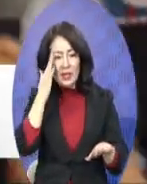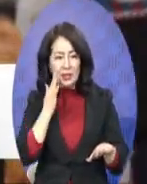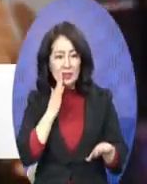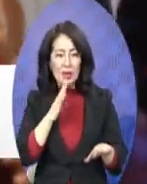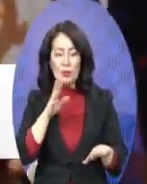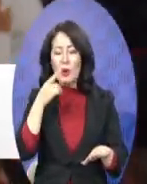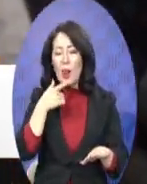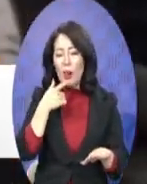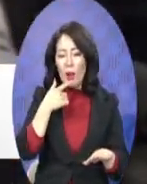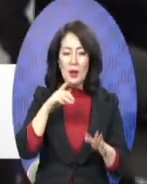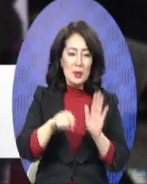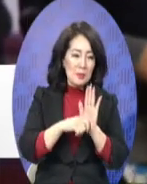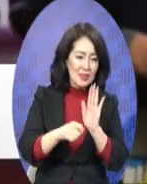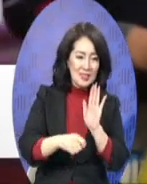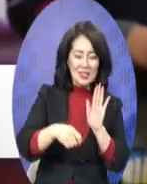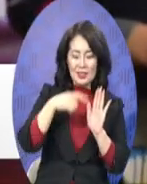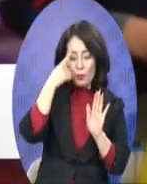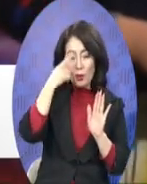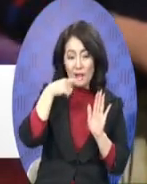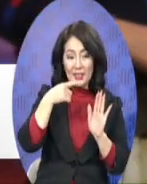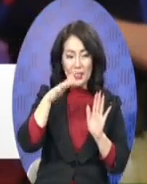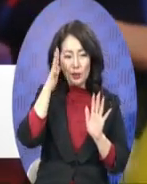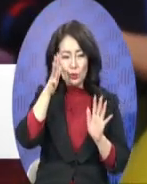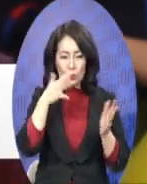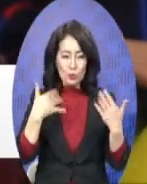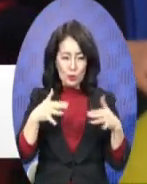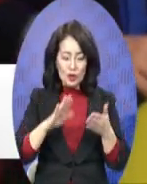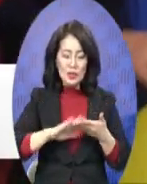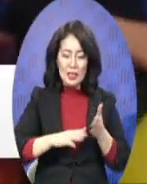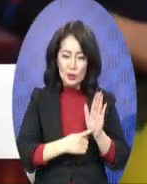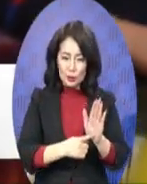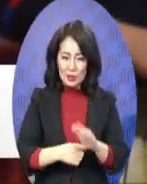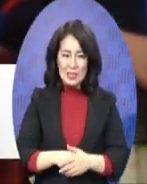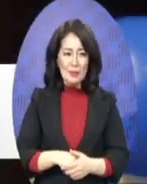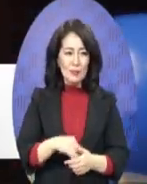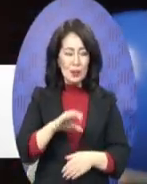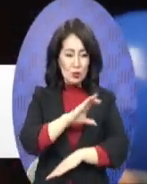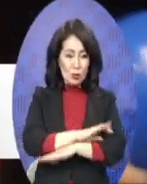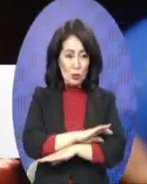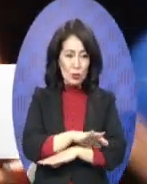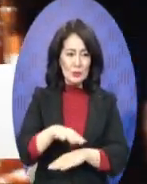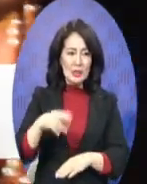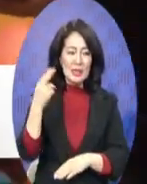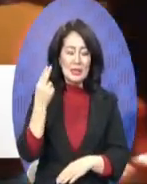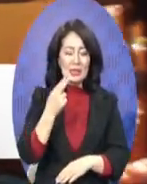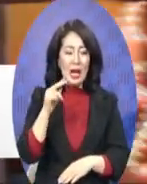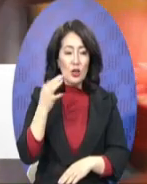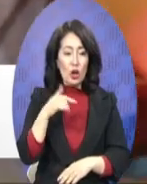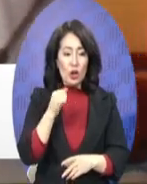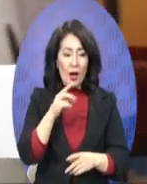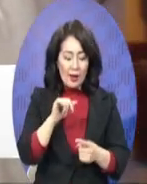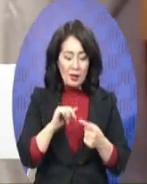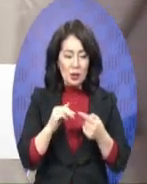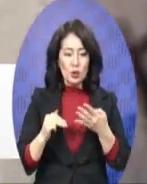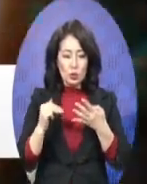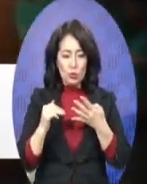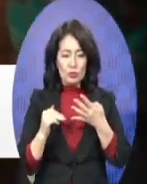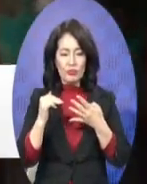их хэлээрээ мэдчилгээ дэвшүүлж, монгол дуу бүжгээ дуулж сонирхууллаа. Сургуулийн хувьд цагаан толгой анги, төвшөө ахиулах